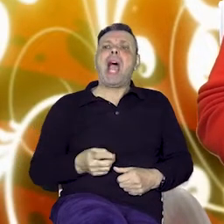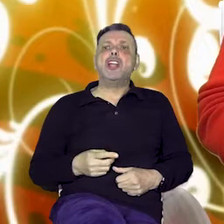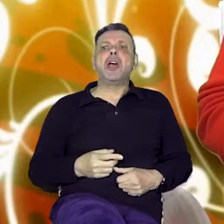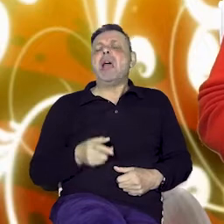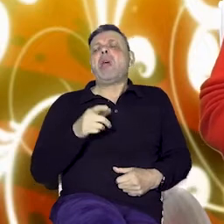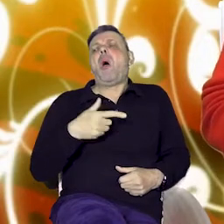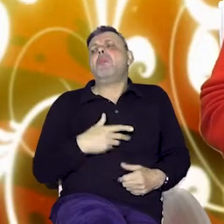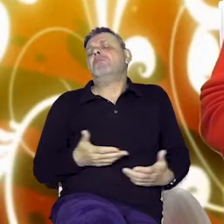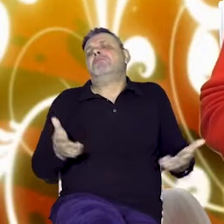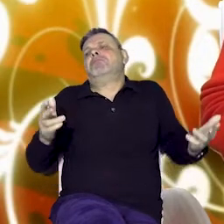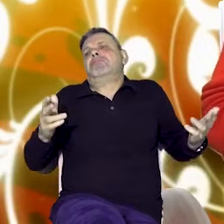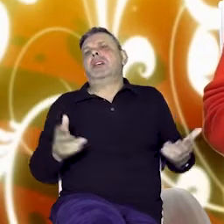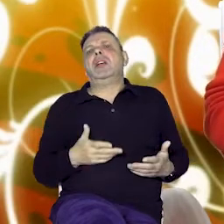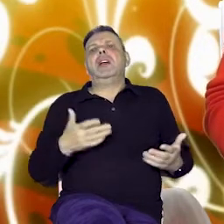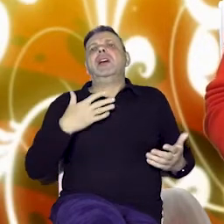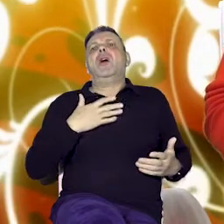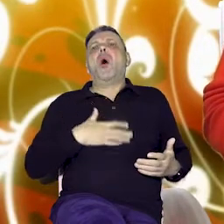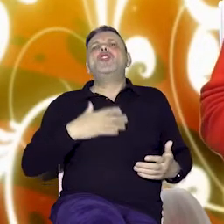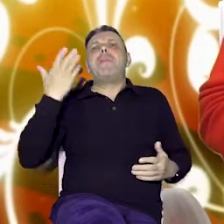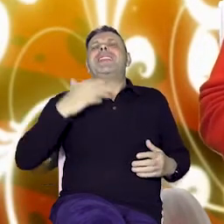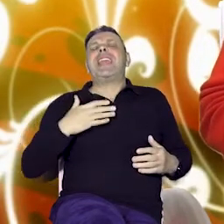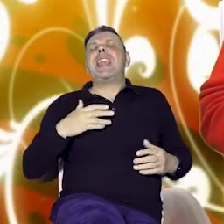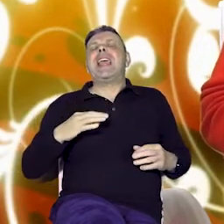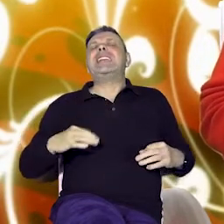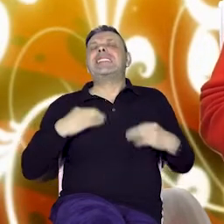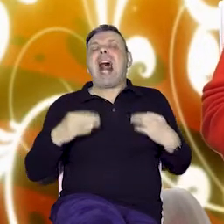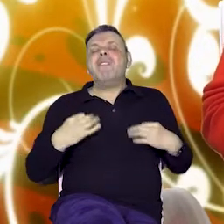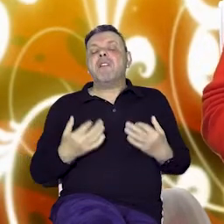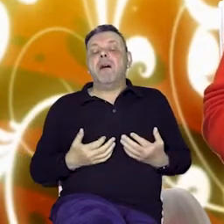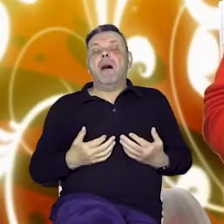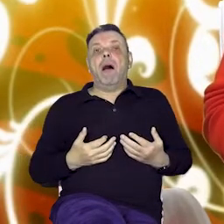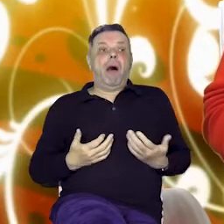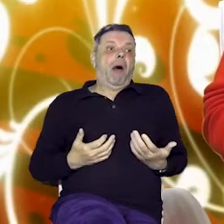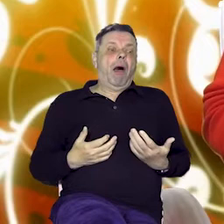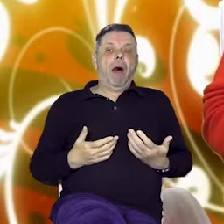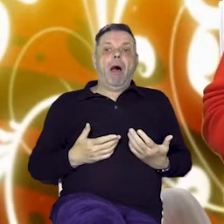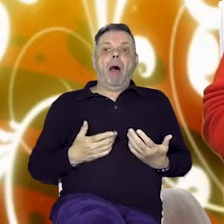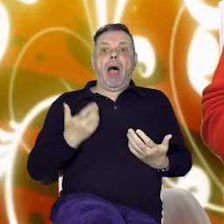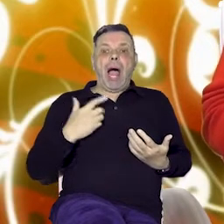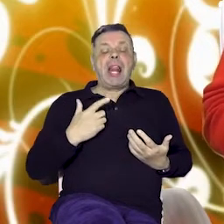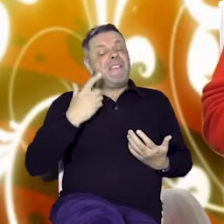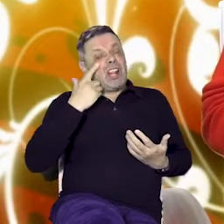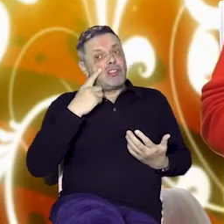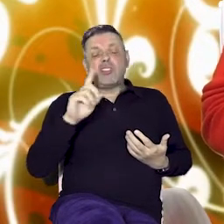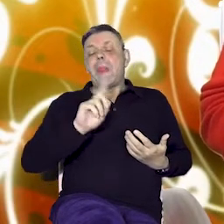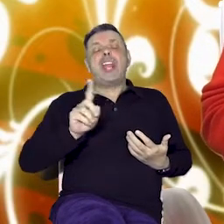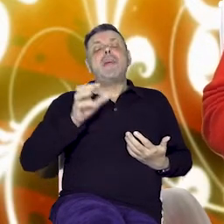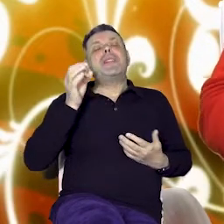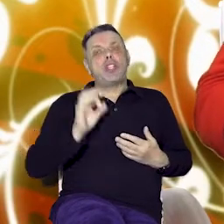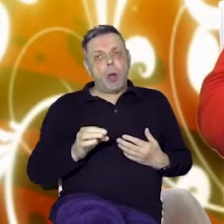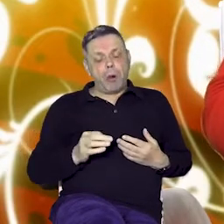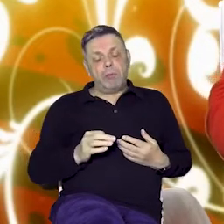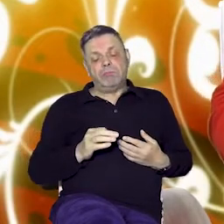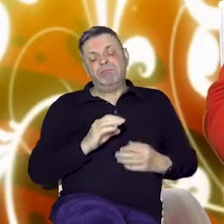svojim bolesti i da on hoće biti zdrav. Gledajte, vrlo vjerovatno da neće imati dobar ishod, odnosno da će to biti smrtni